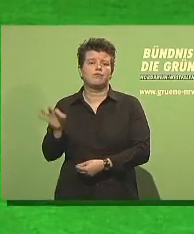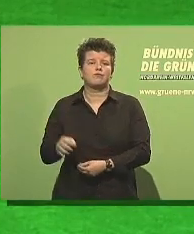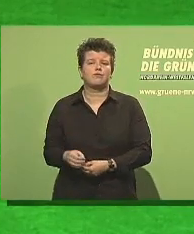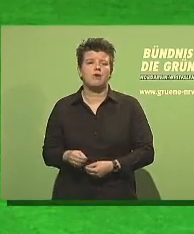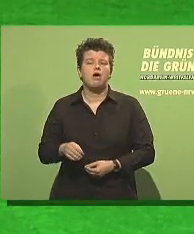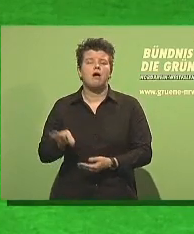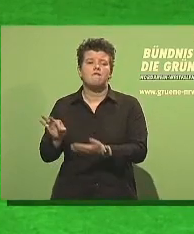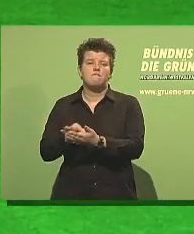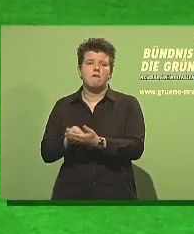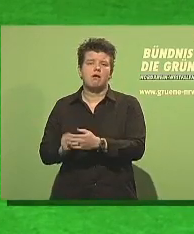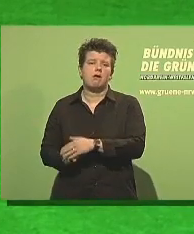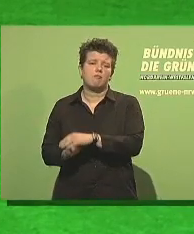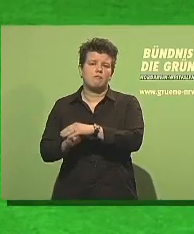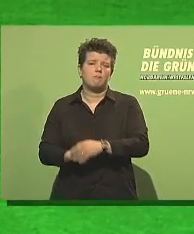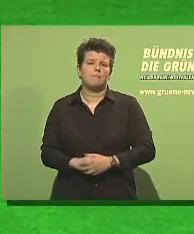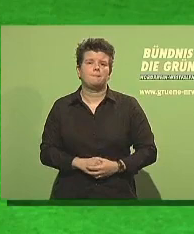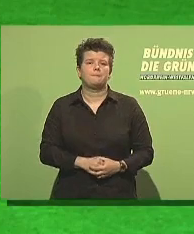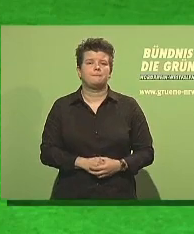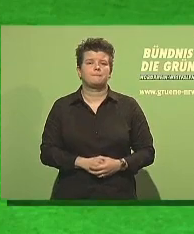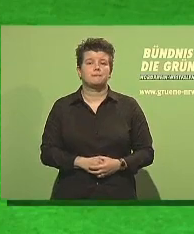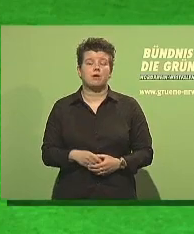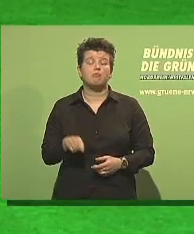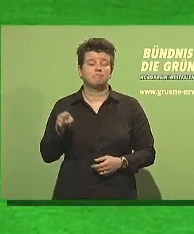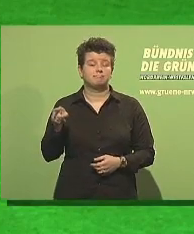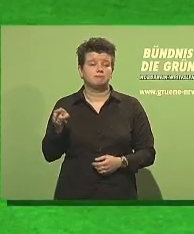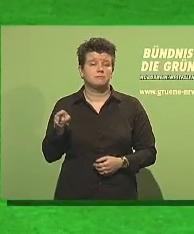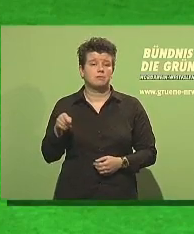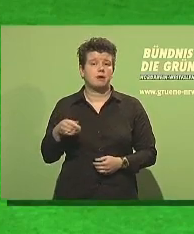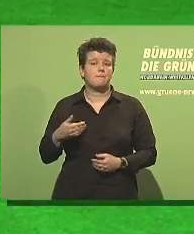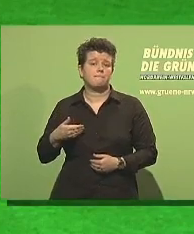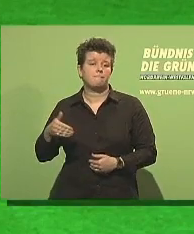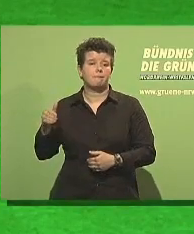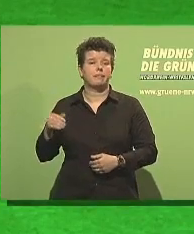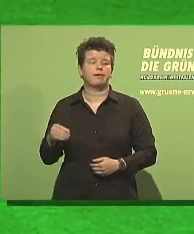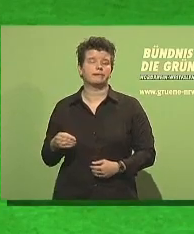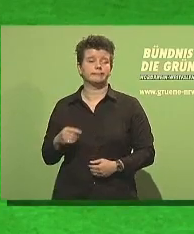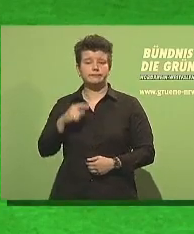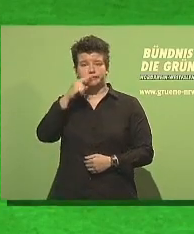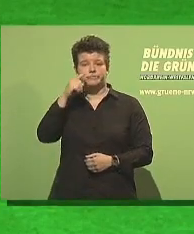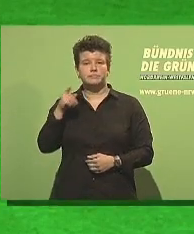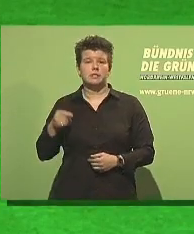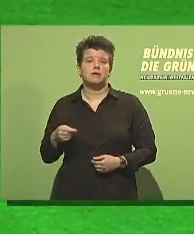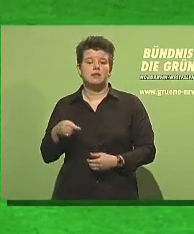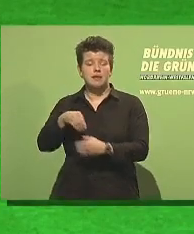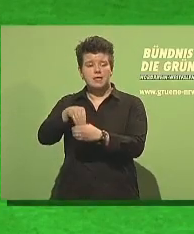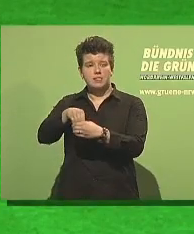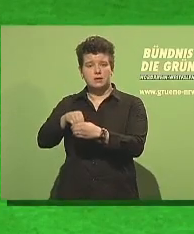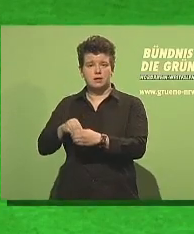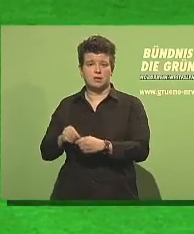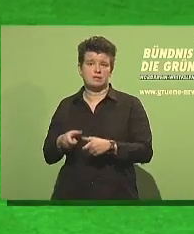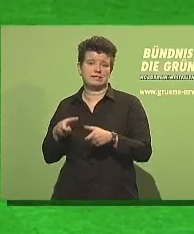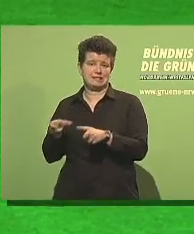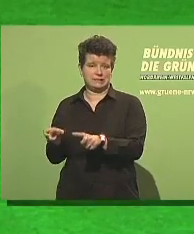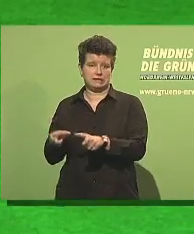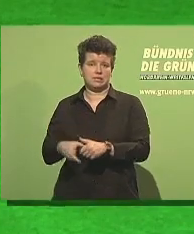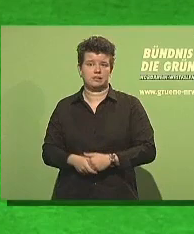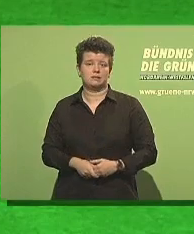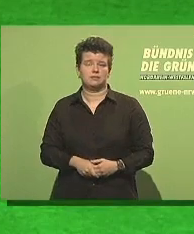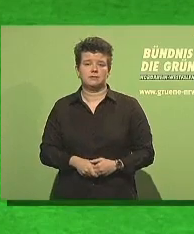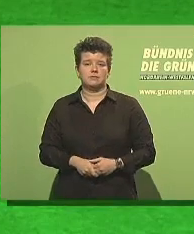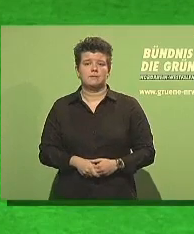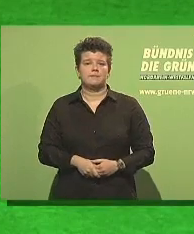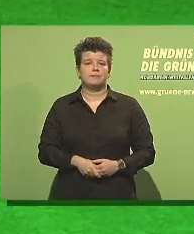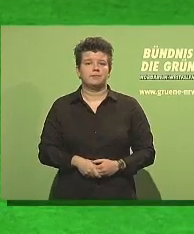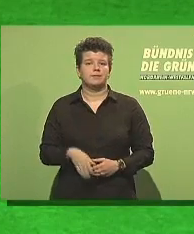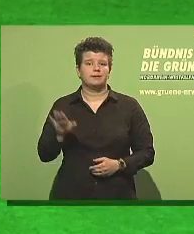Und die Union... Die Union profiliert sich unterdessen mit der inneren Sicherheit. Ihr Leitbild ist der Überwachungs- und